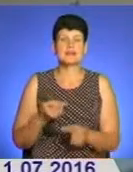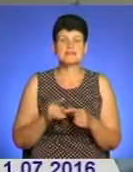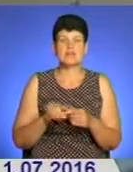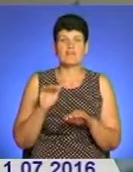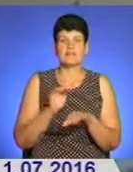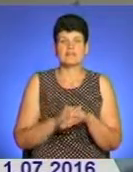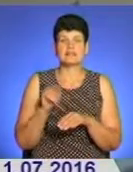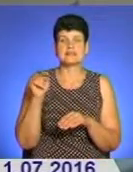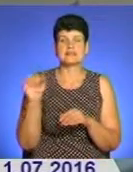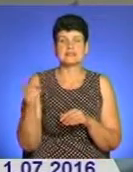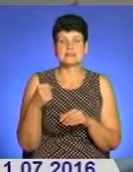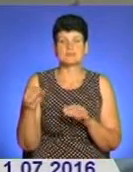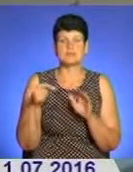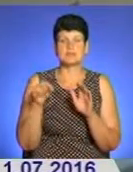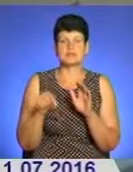серпня